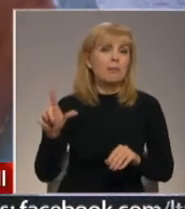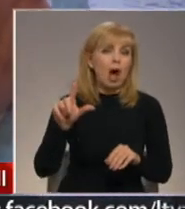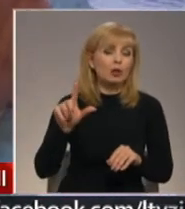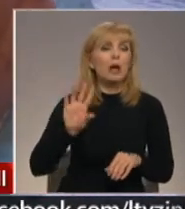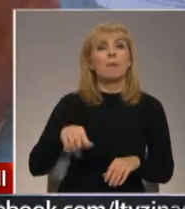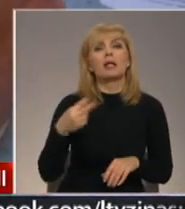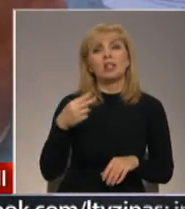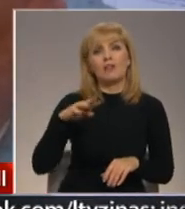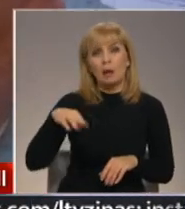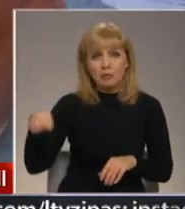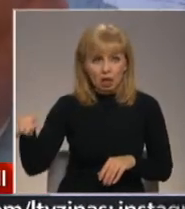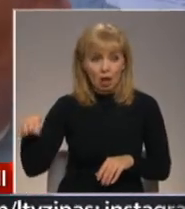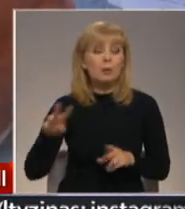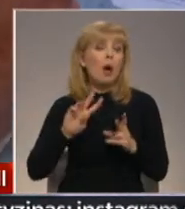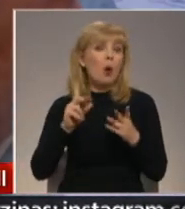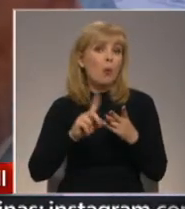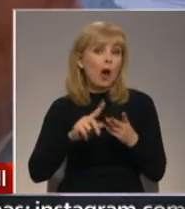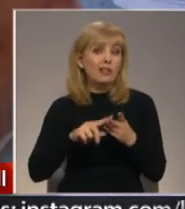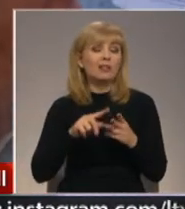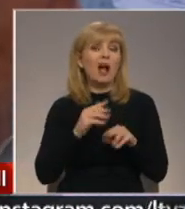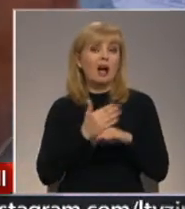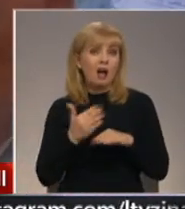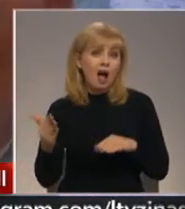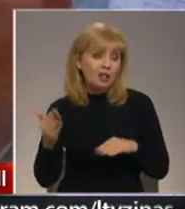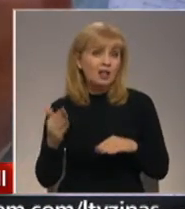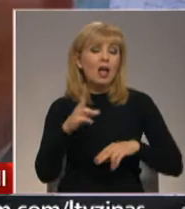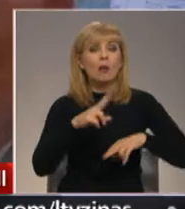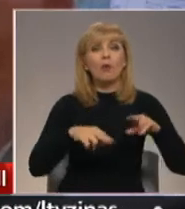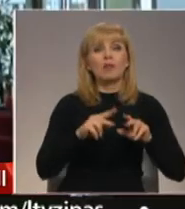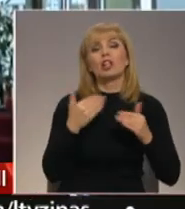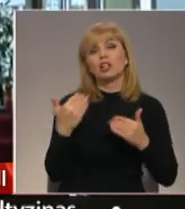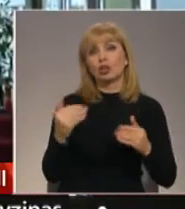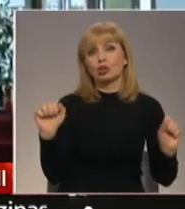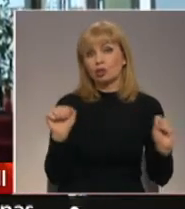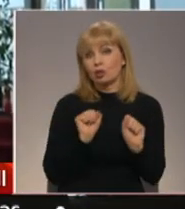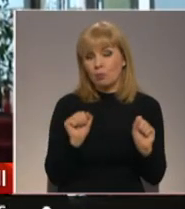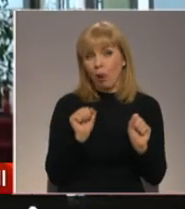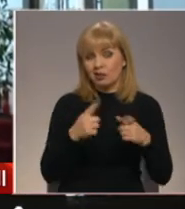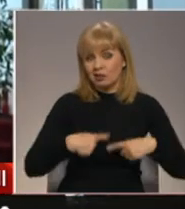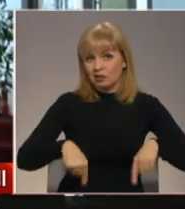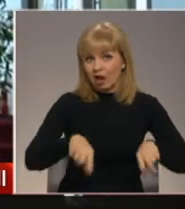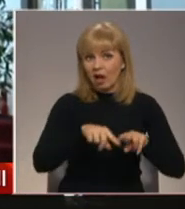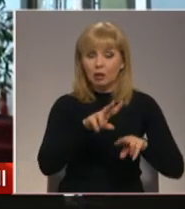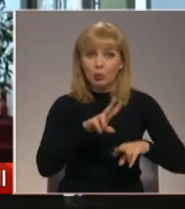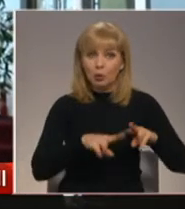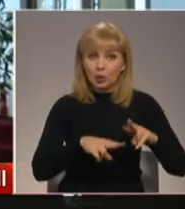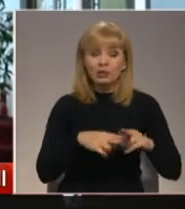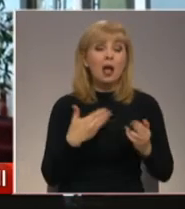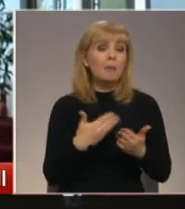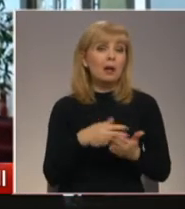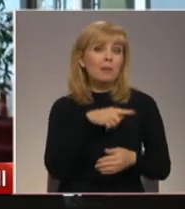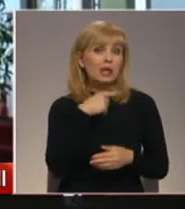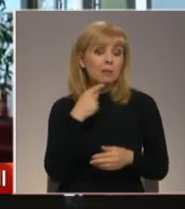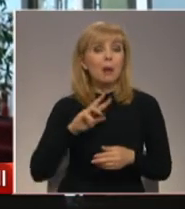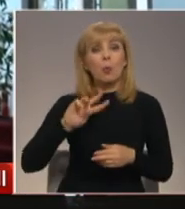2 miljoniem, tādējādi otrajā kārtā finansējot sporta zāles būvniecību. Ja mēs gribam iet